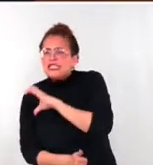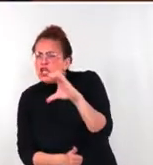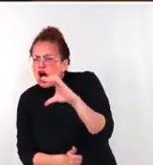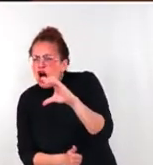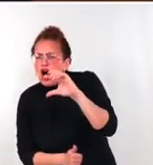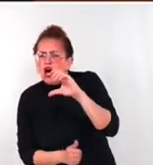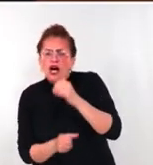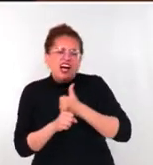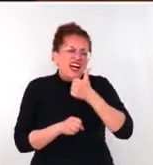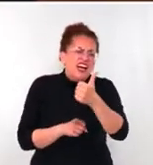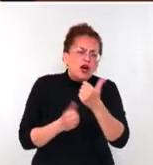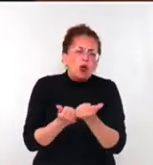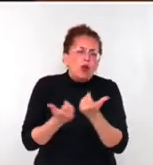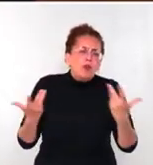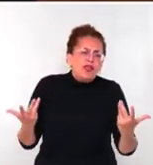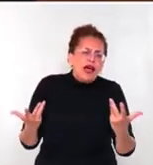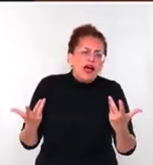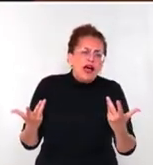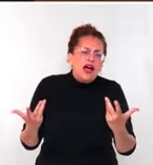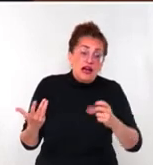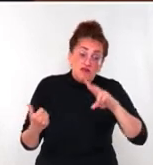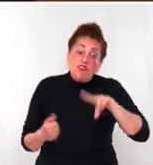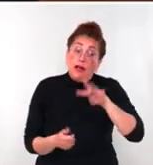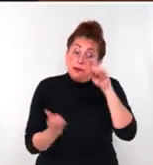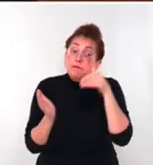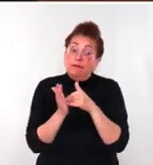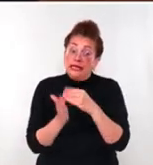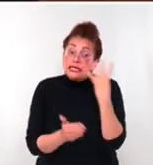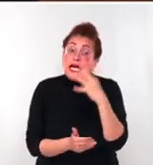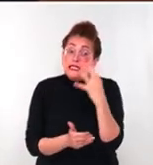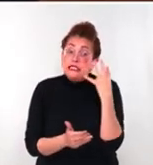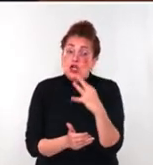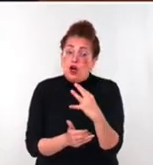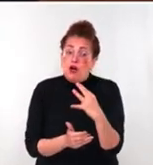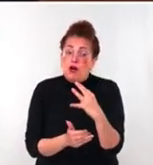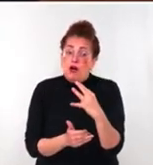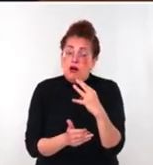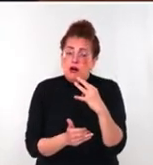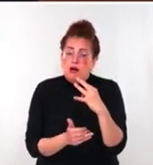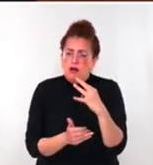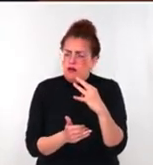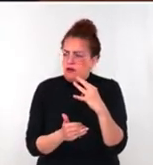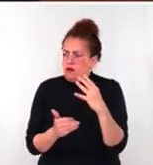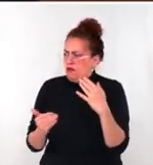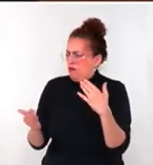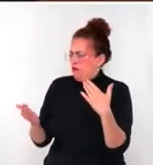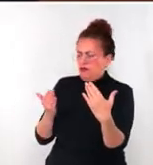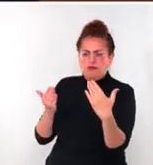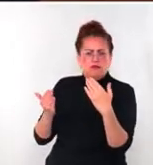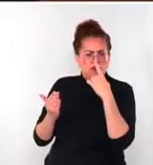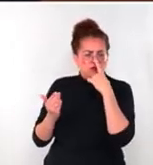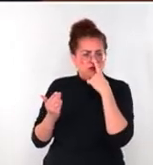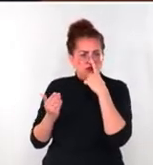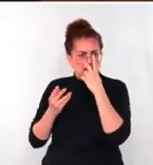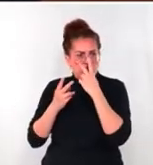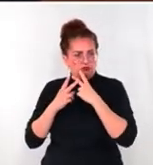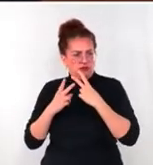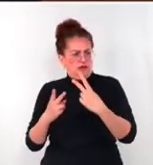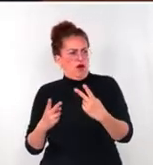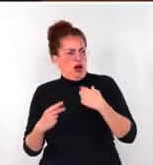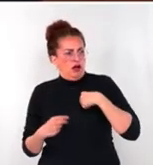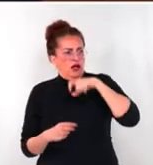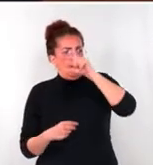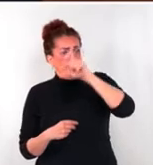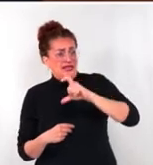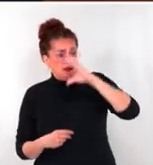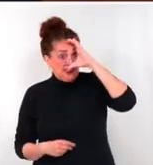d'après, vous indiquez sur la même année en avoir déployé 1400. Donc si vous voulez, à la fin, les gens qui nous regardent et qui nous écoutent, je